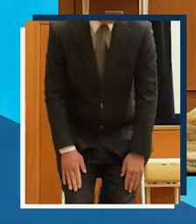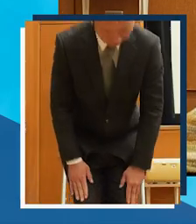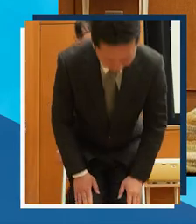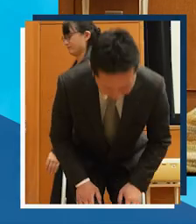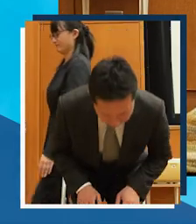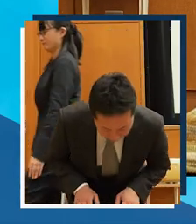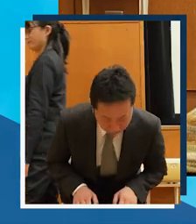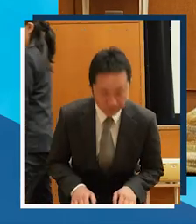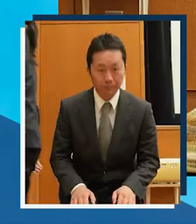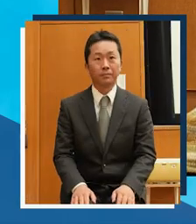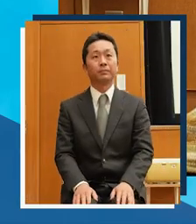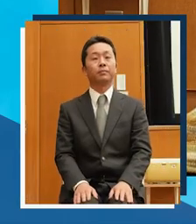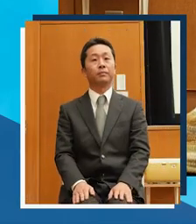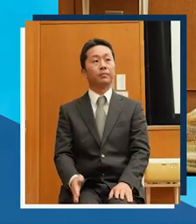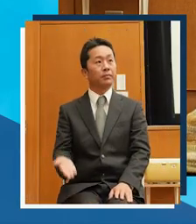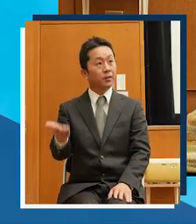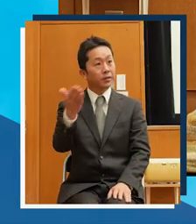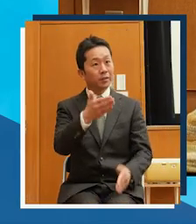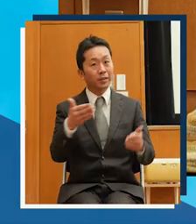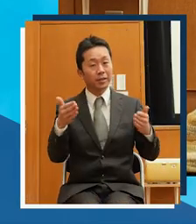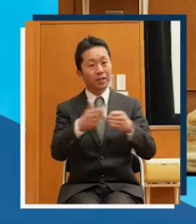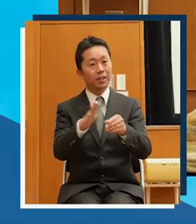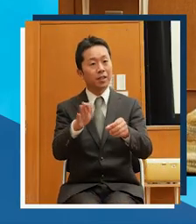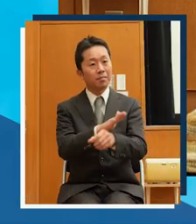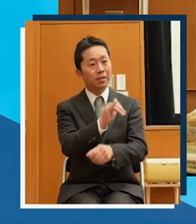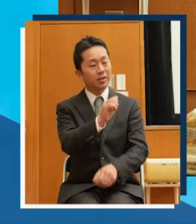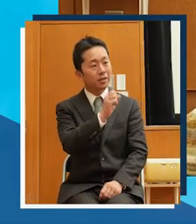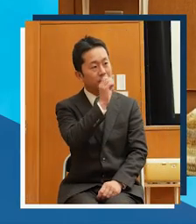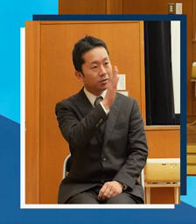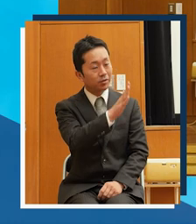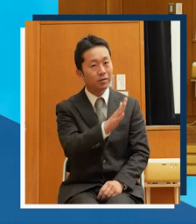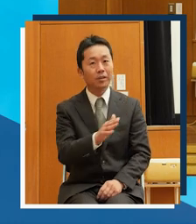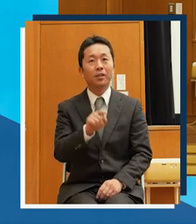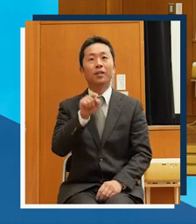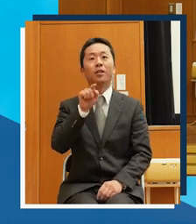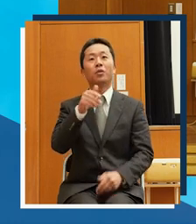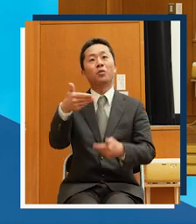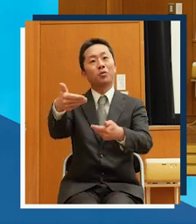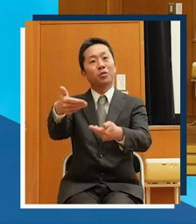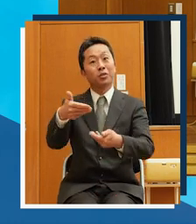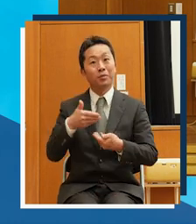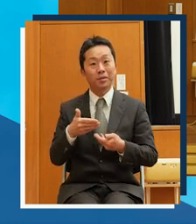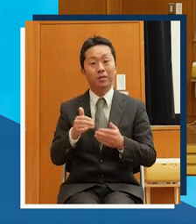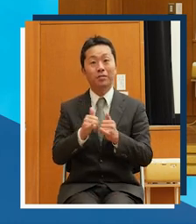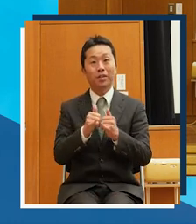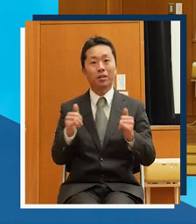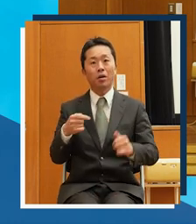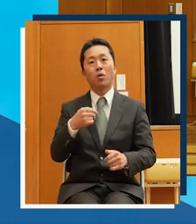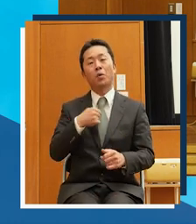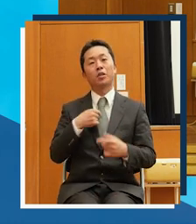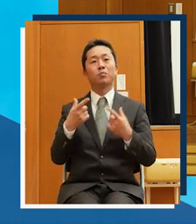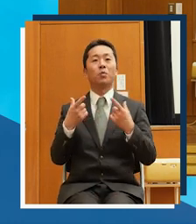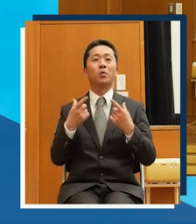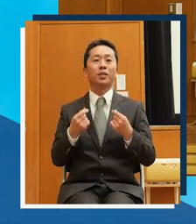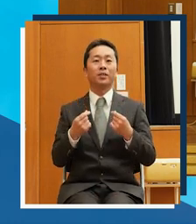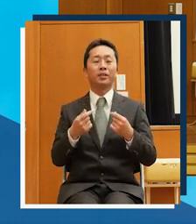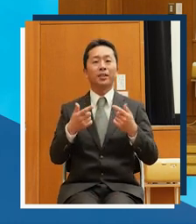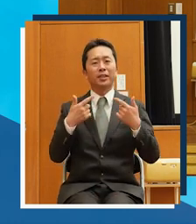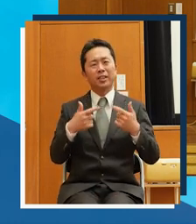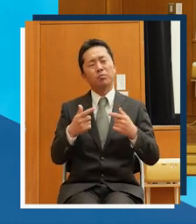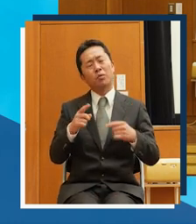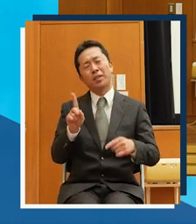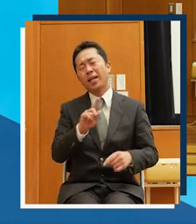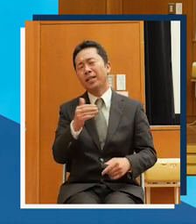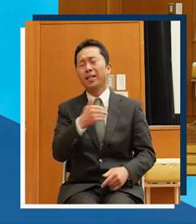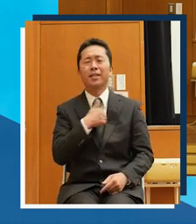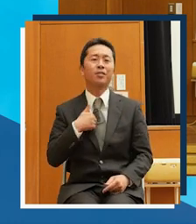たでは咲浜さんお願いいたしますはいありがとうございます多分この質問をしてくださる方は私も同じように自分もいつも何ができる